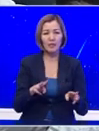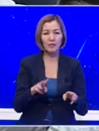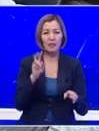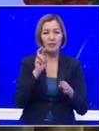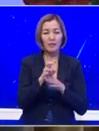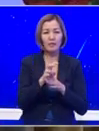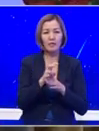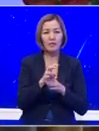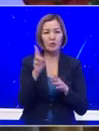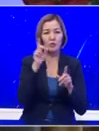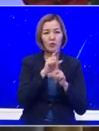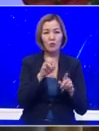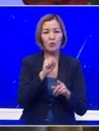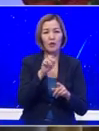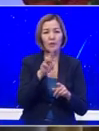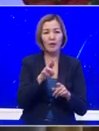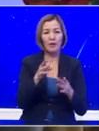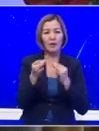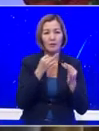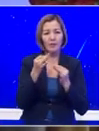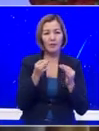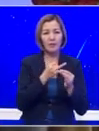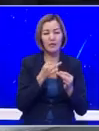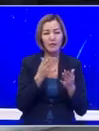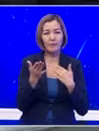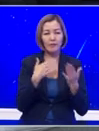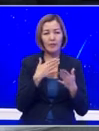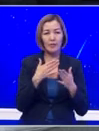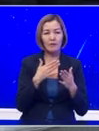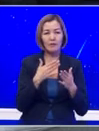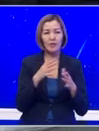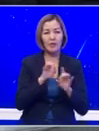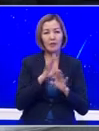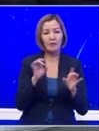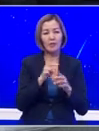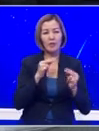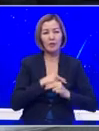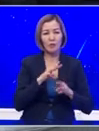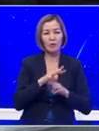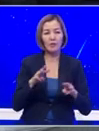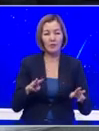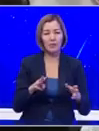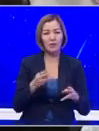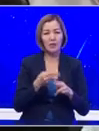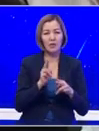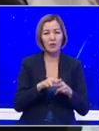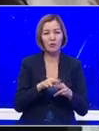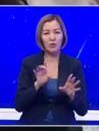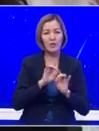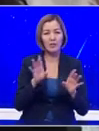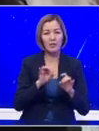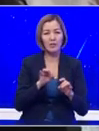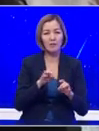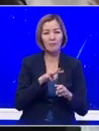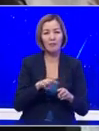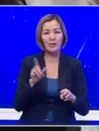посетил школу Абай. Диалог с педагогами района начался с краткой информации о работе министерства, которой поделился глава